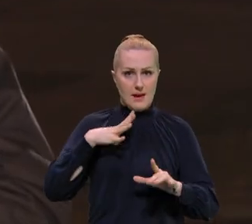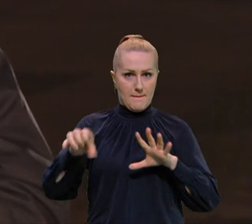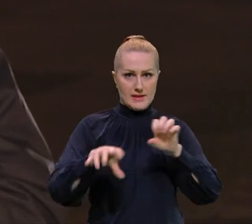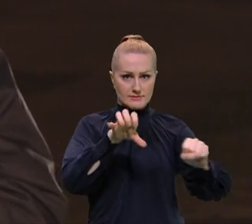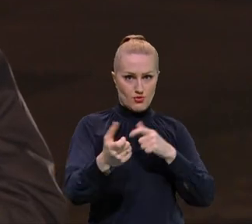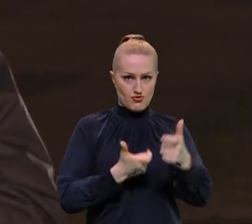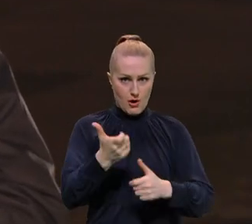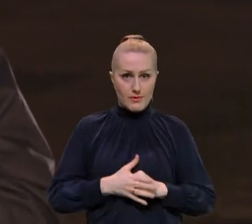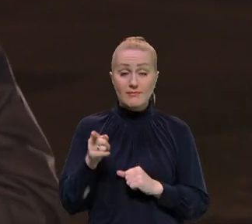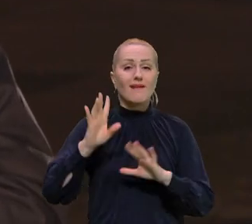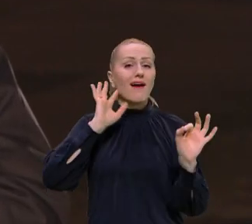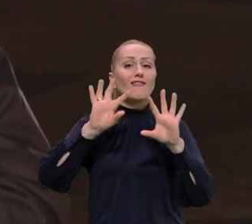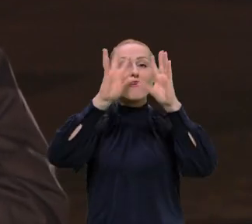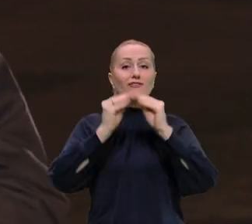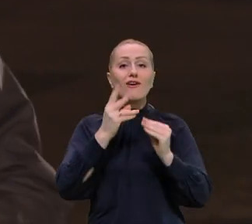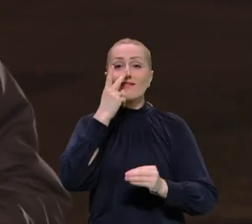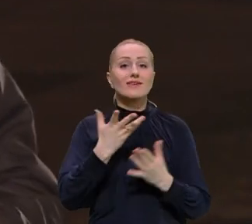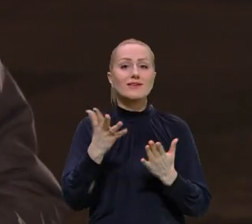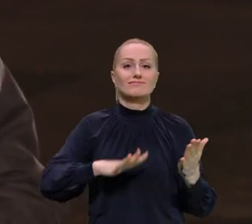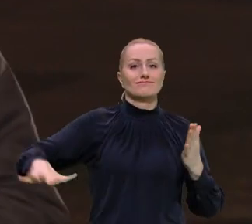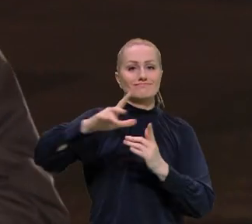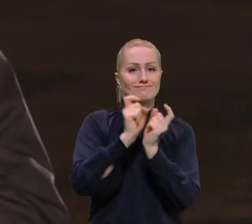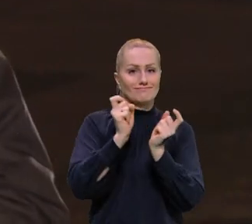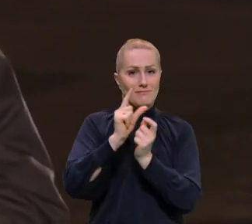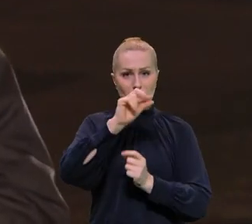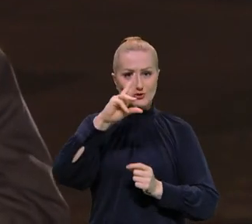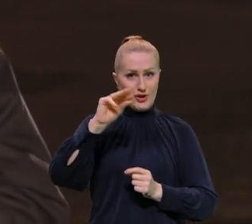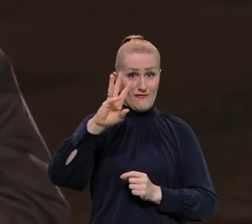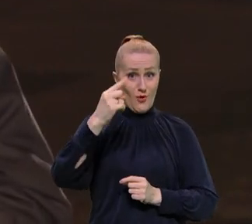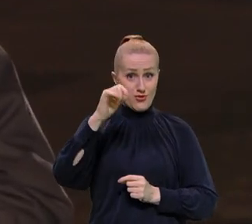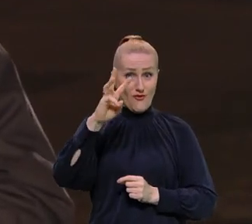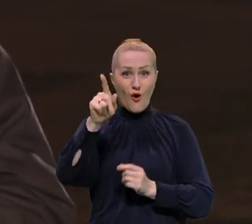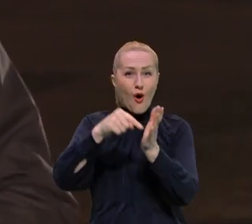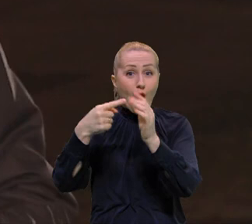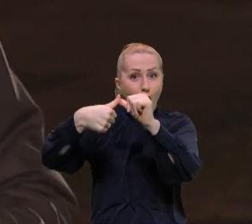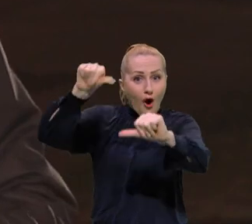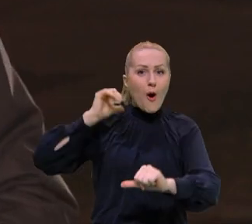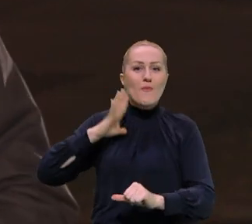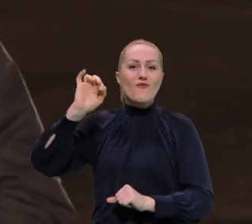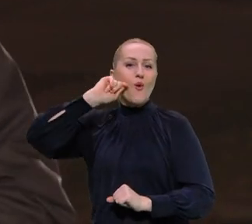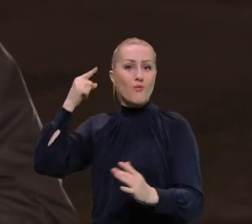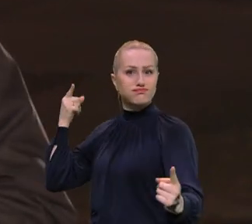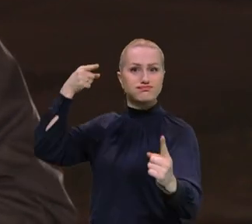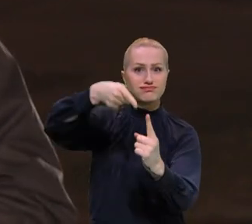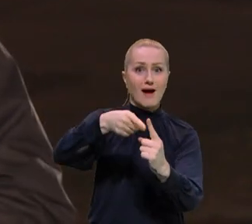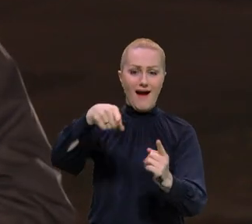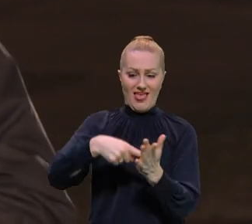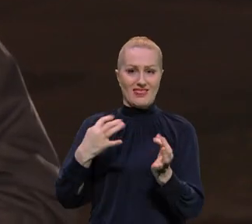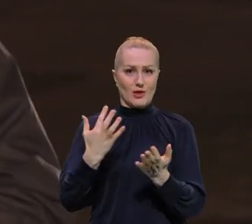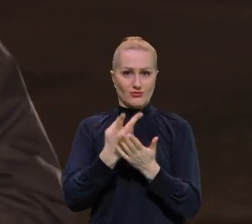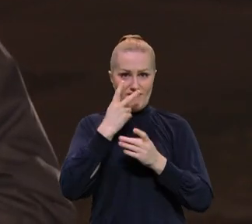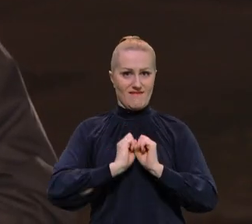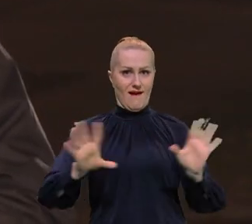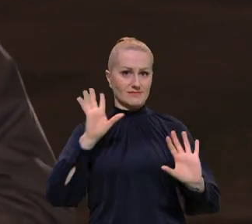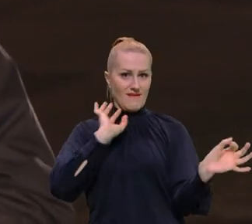płynących wszystko to w okolicach Przewodowa, przecież gdzie rok temu spadła ukraińska rakieta, ale teraz mamy jasne informacje,